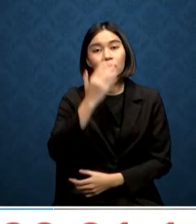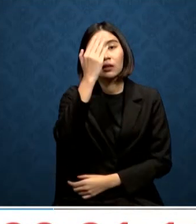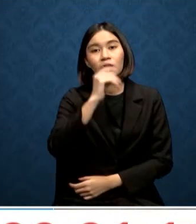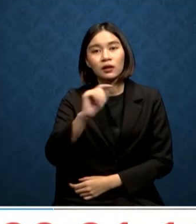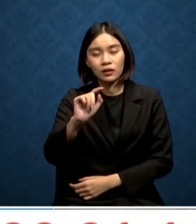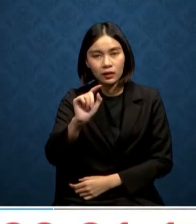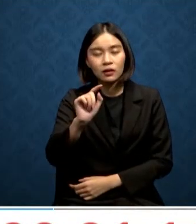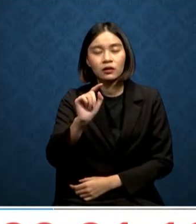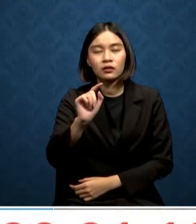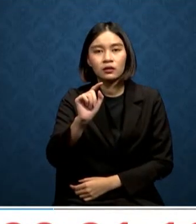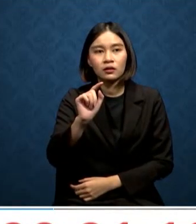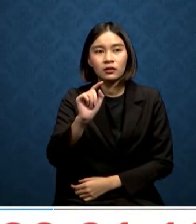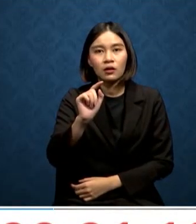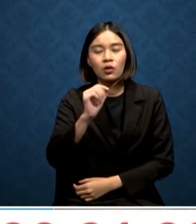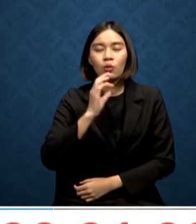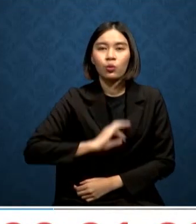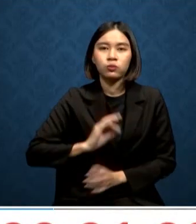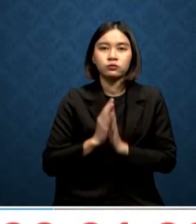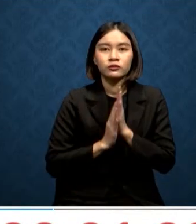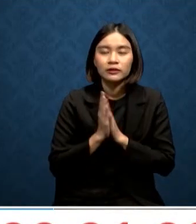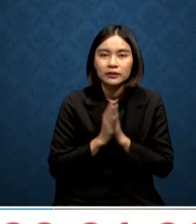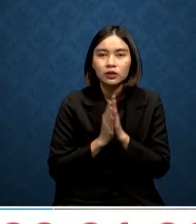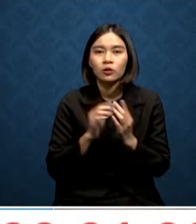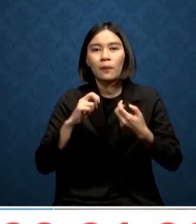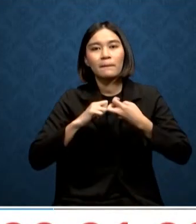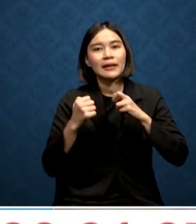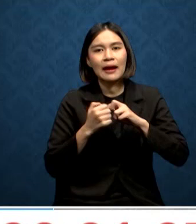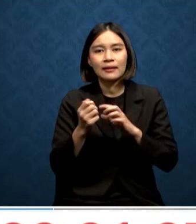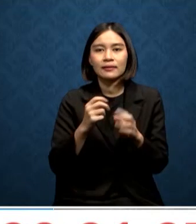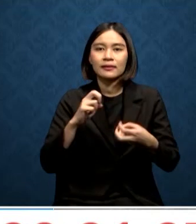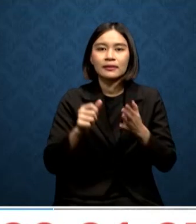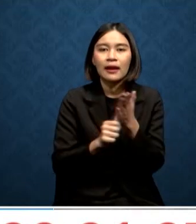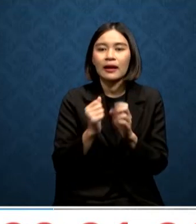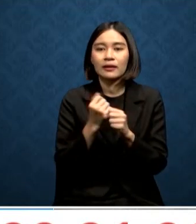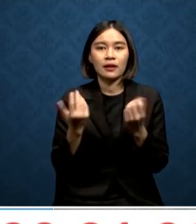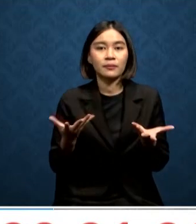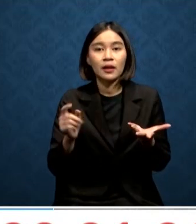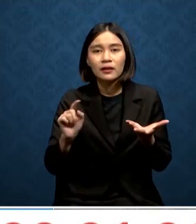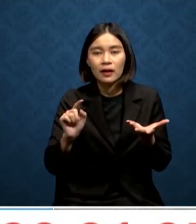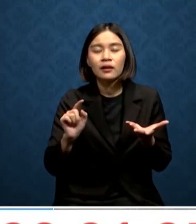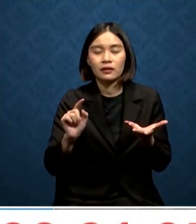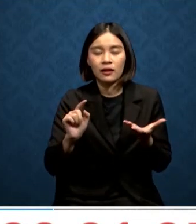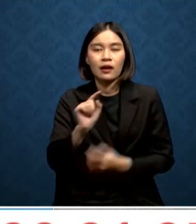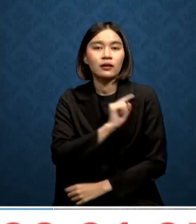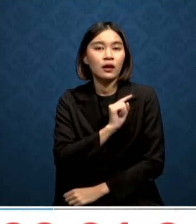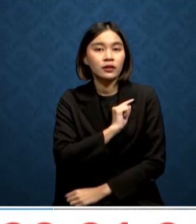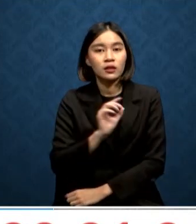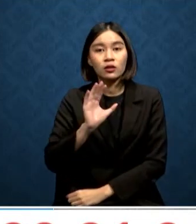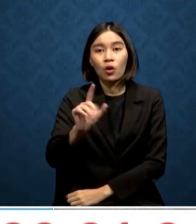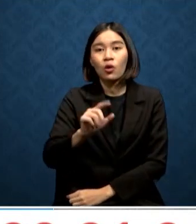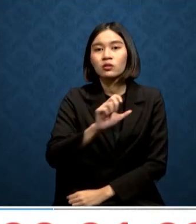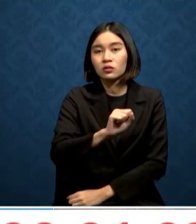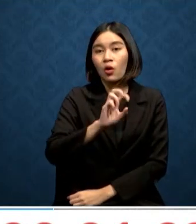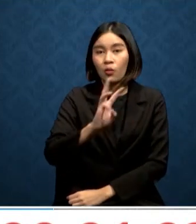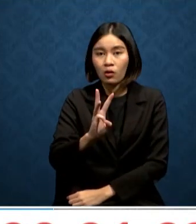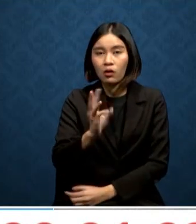กิดการกระตือรือร้นในการแก้ไขปัญหานี้มากขึ้นนะฮะก็คงเป็นหน้าที่ของวุฒิสภ